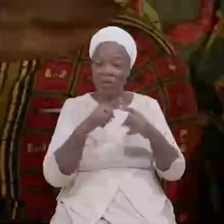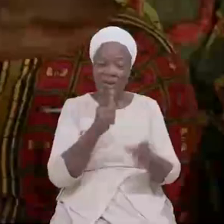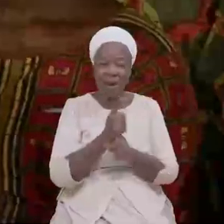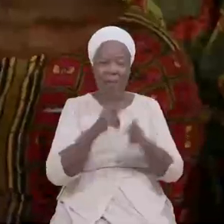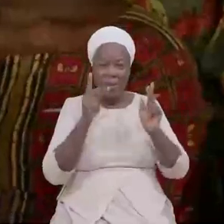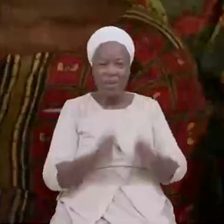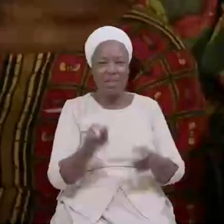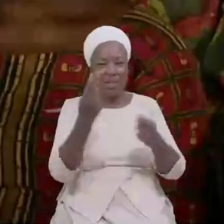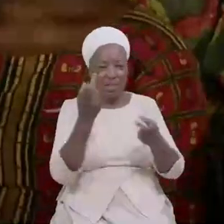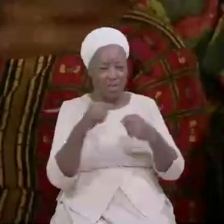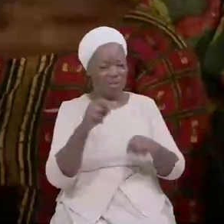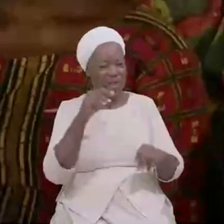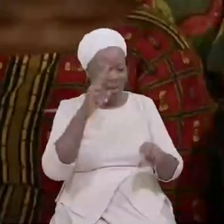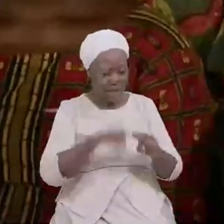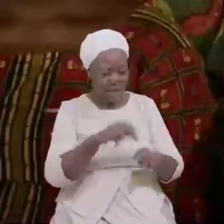là-bas.